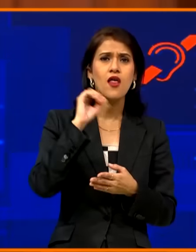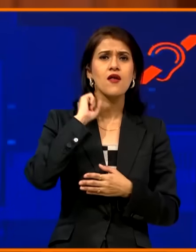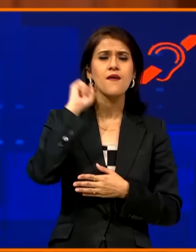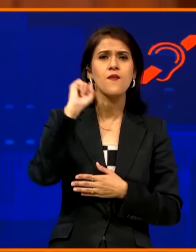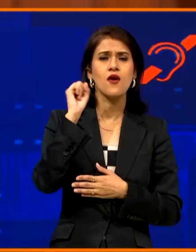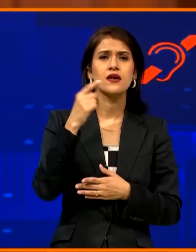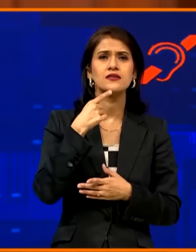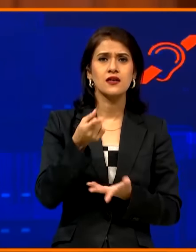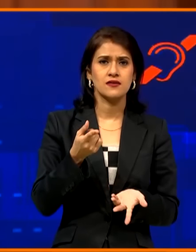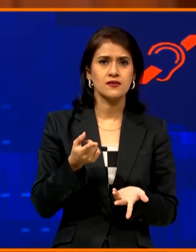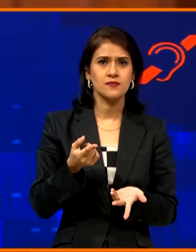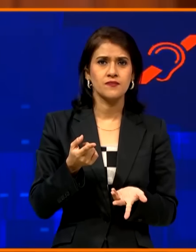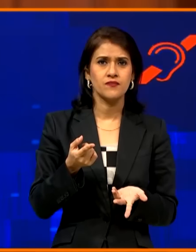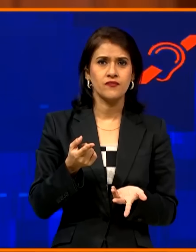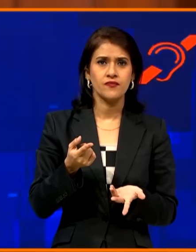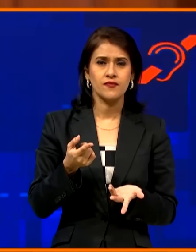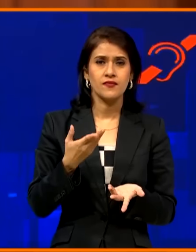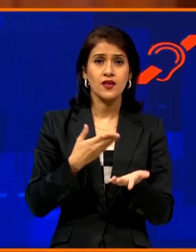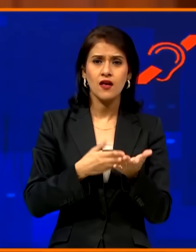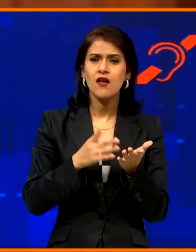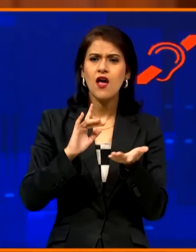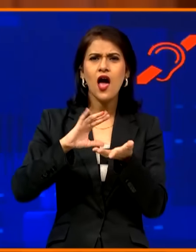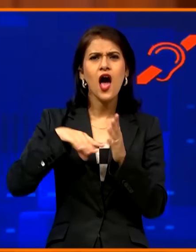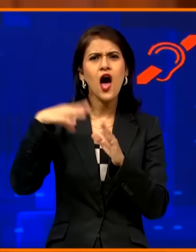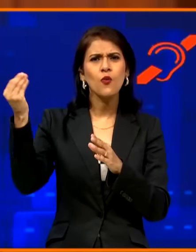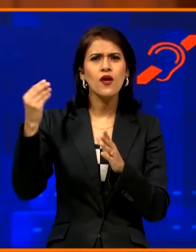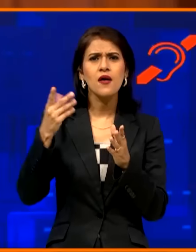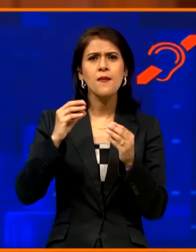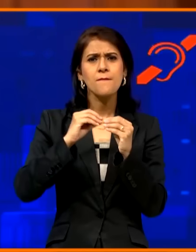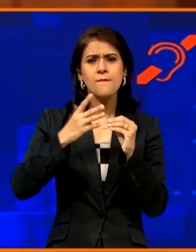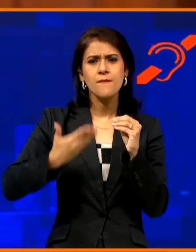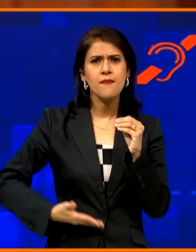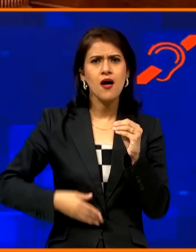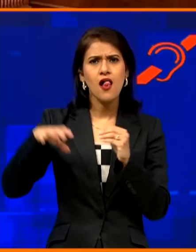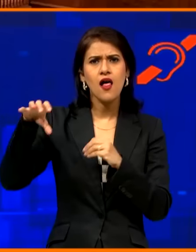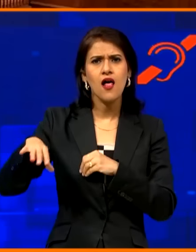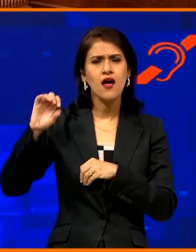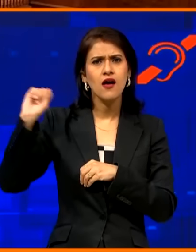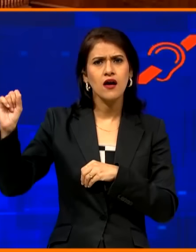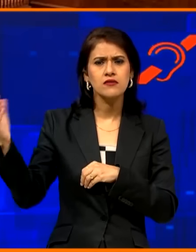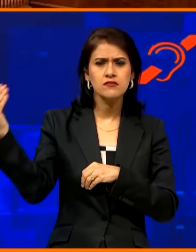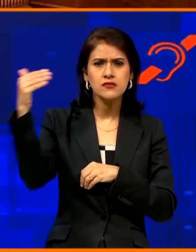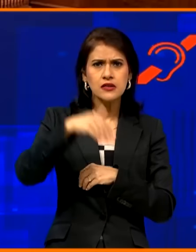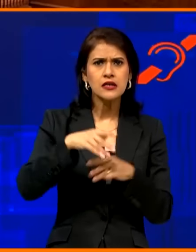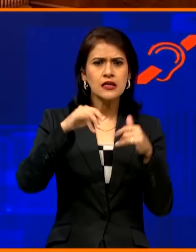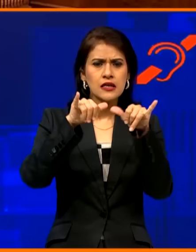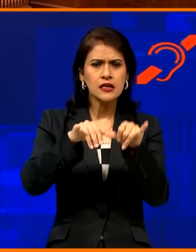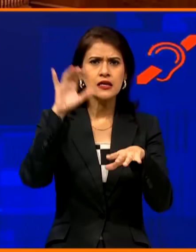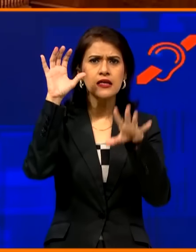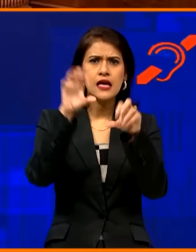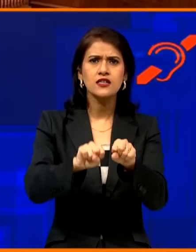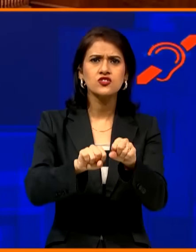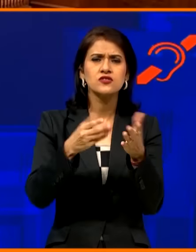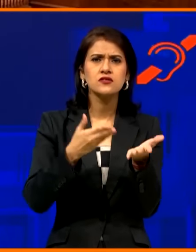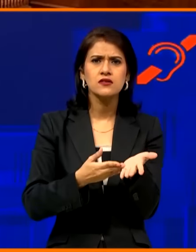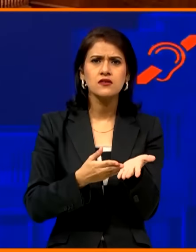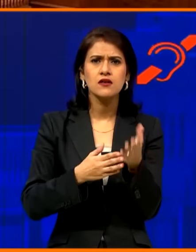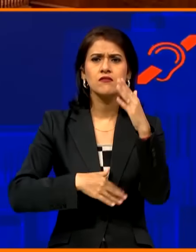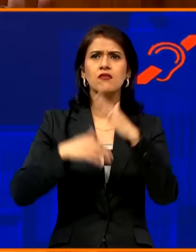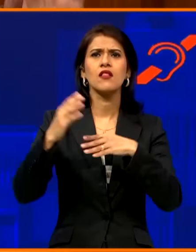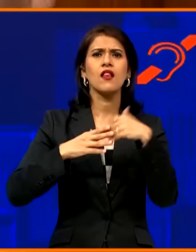रहे हैं कि बाहर से लाके रोहिंग्या और बांग्लादेशी मुसलमानों को यहां बसा दिया उन्होंने हमारी तह बाजारी पर कब्जा कर लिया और